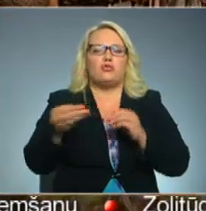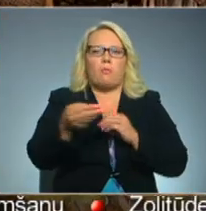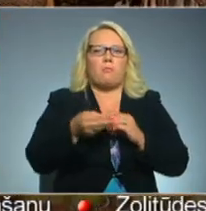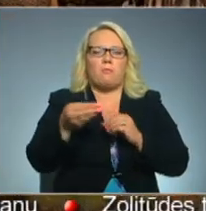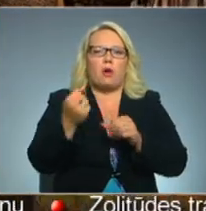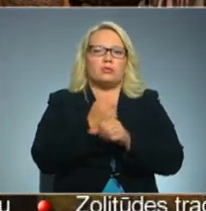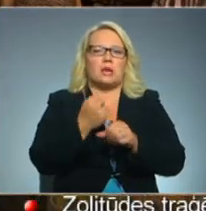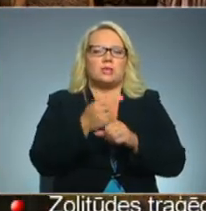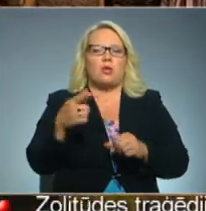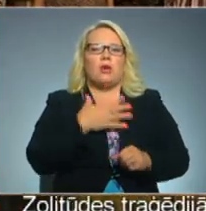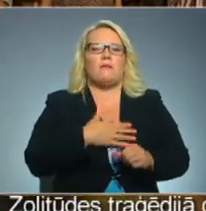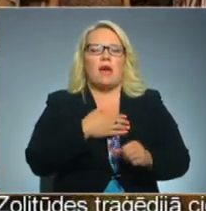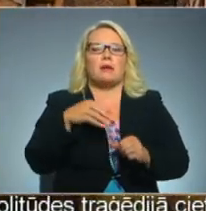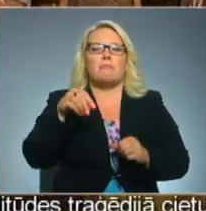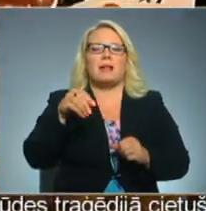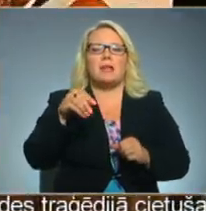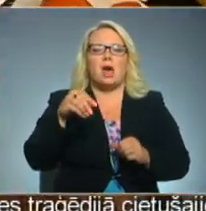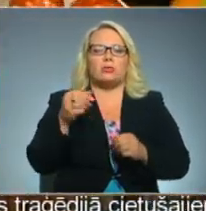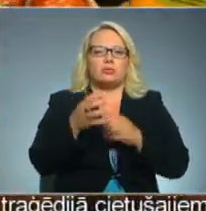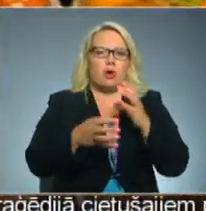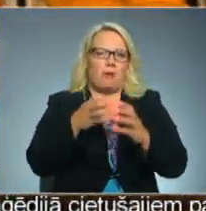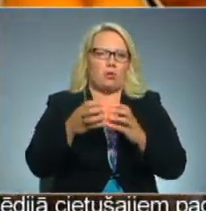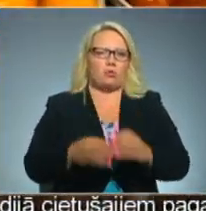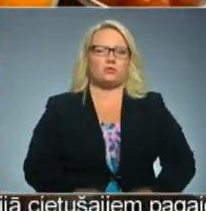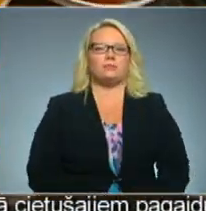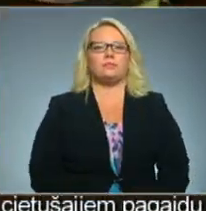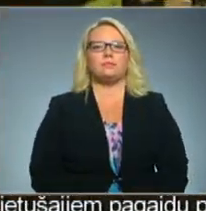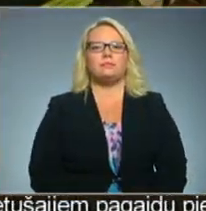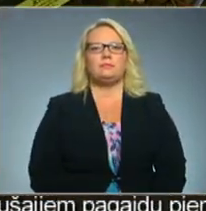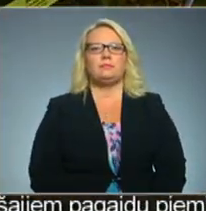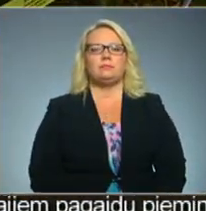uztaisīt kečup, tur vajag tāds miltaināks. Laura Jansone, Kalvs Krūmiņš, Vidzemes televīzija.